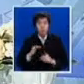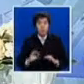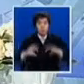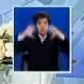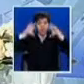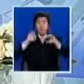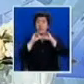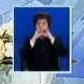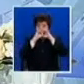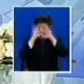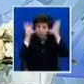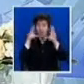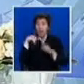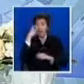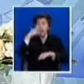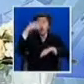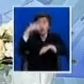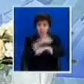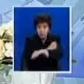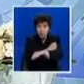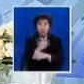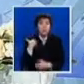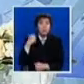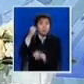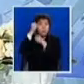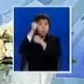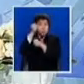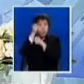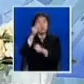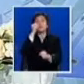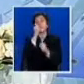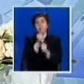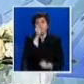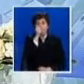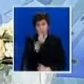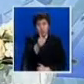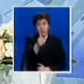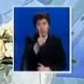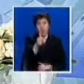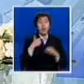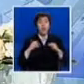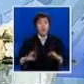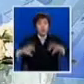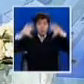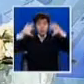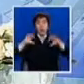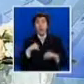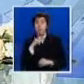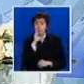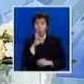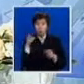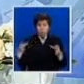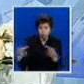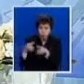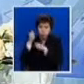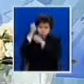เรื่องของการชุมนุมทางการเมืองนั้นเป็นสิทธิตามรัฐธรรมนูญที่พึงกระทำได้รัฐบาลไม่ได้ถือว่าการชุมนุม